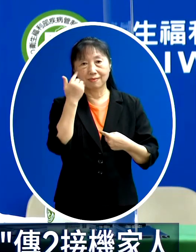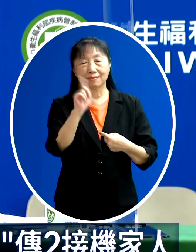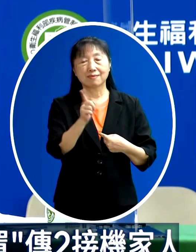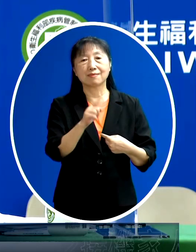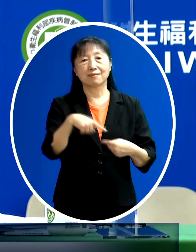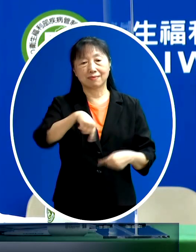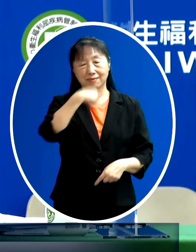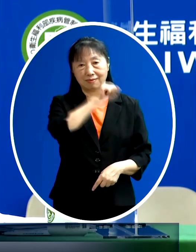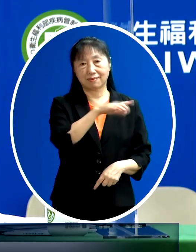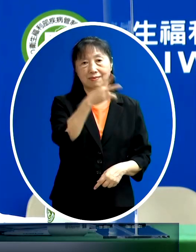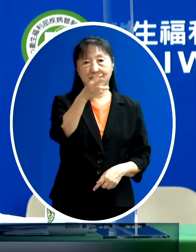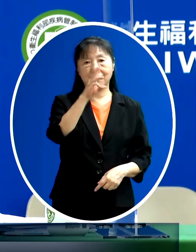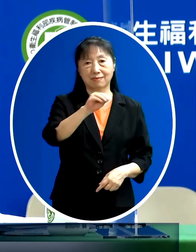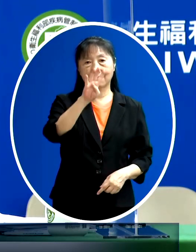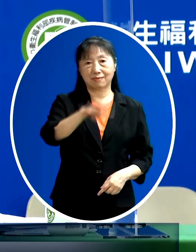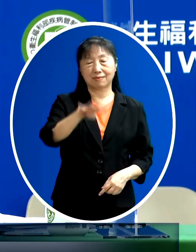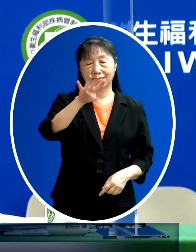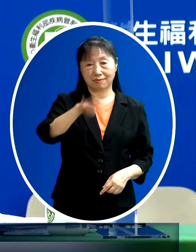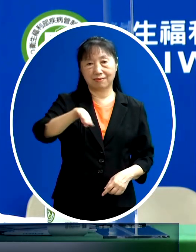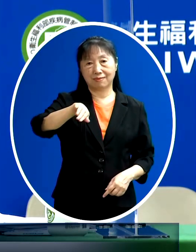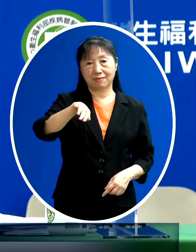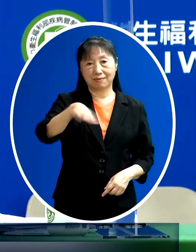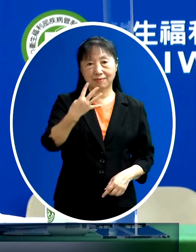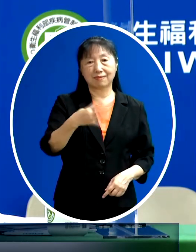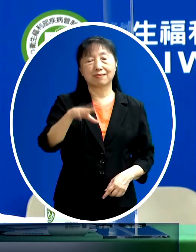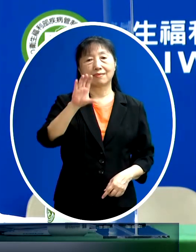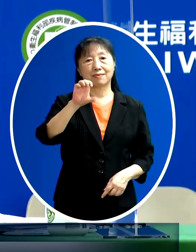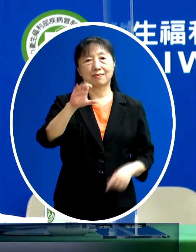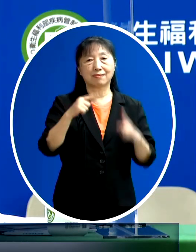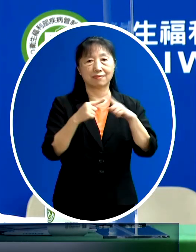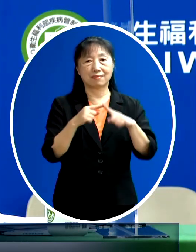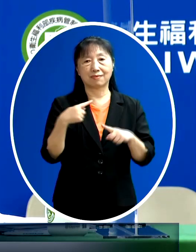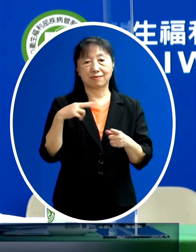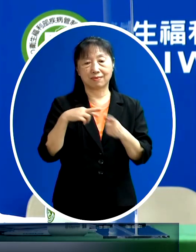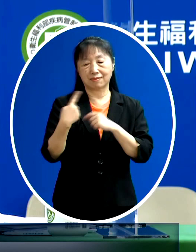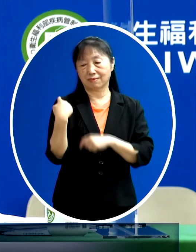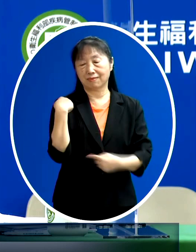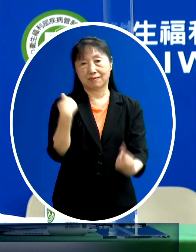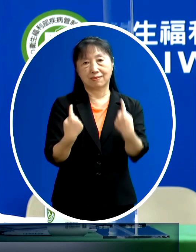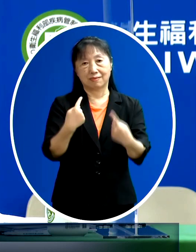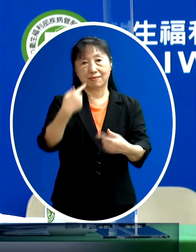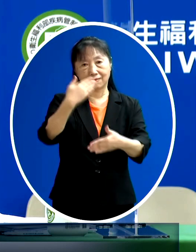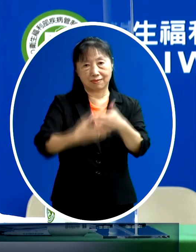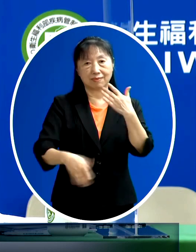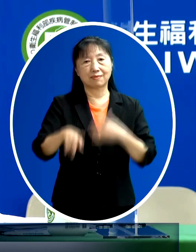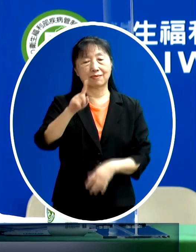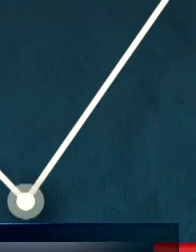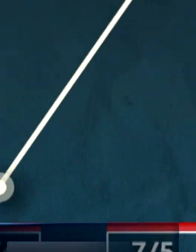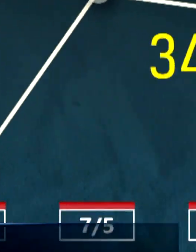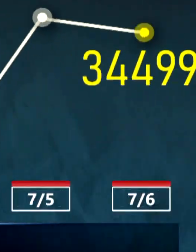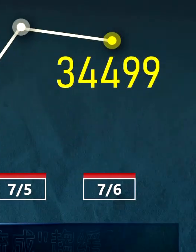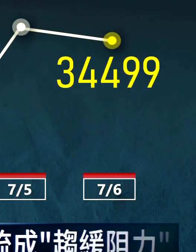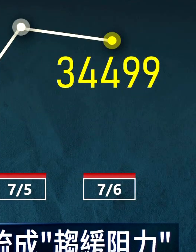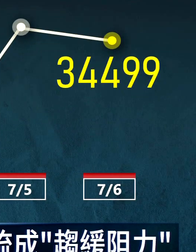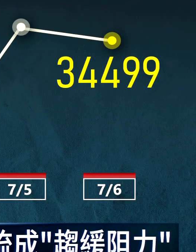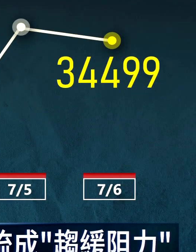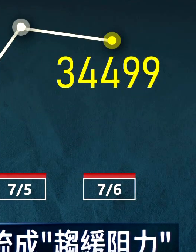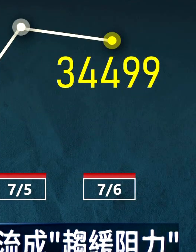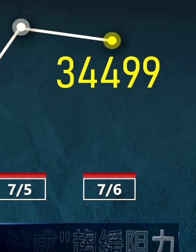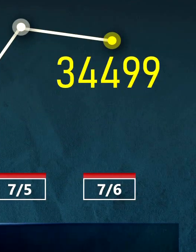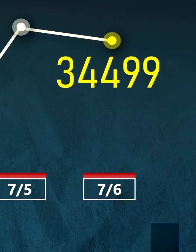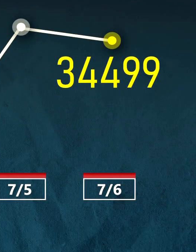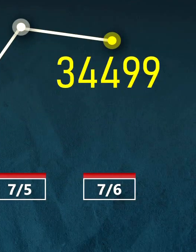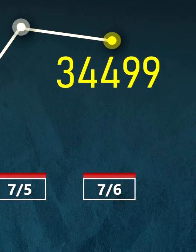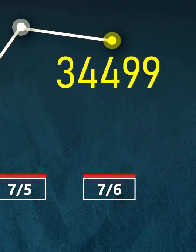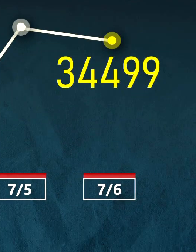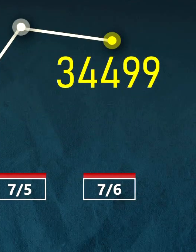本土病例是34499例，那较昨天下降1415例。 本土还在3万例，扣掉